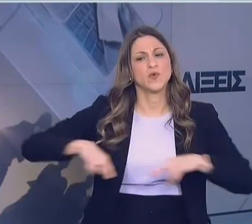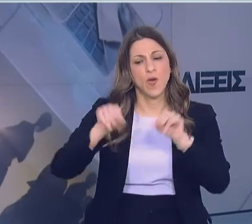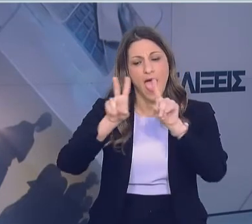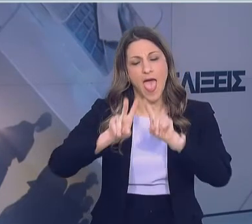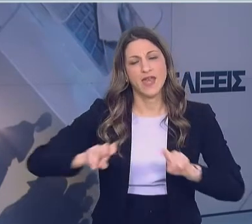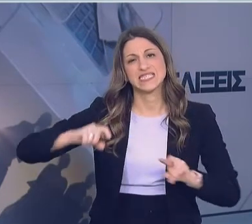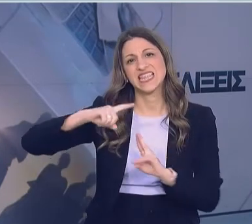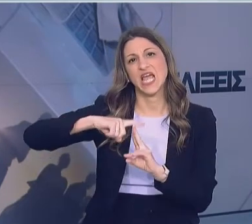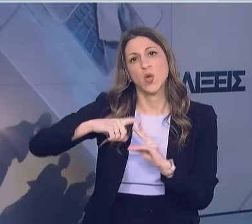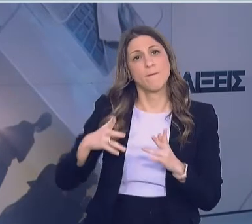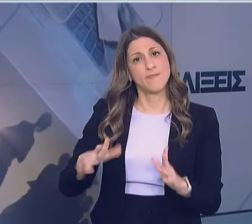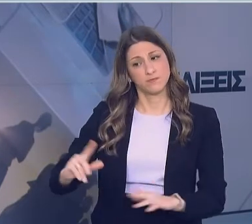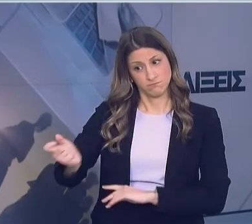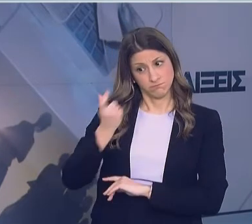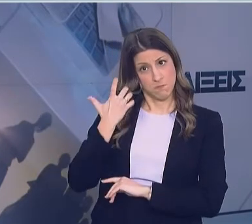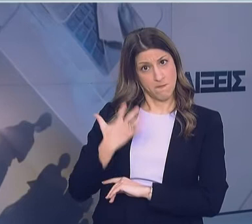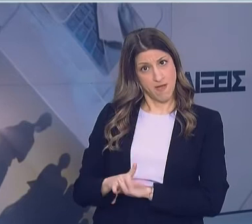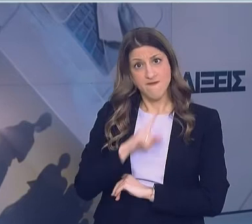και Κοινοτομίας.